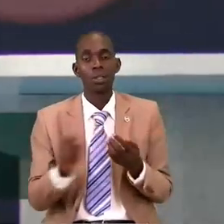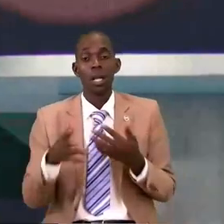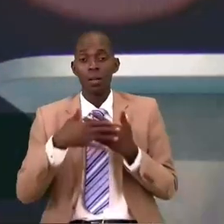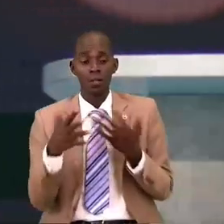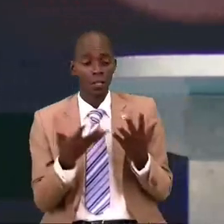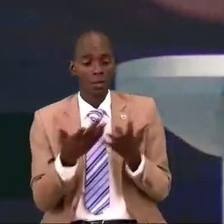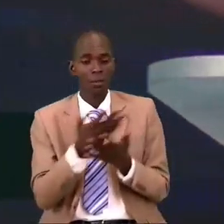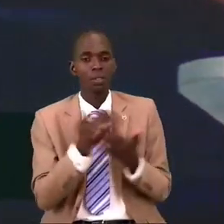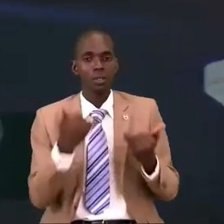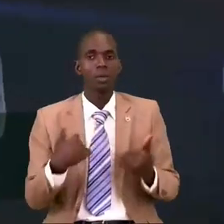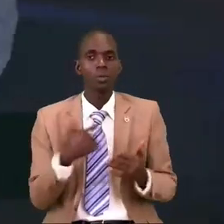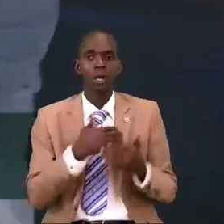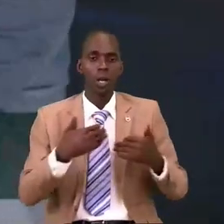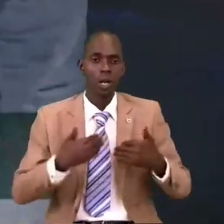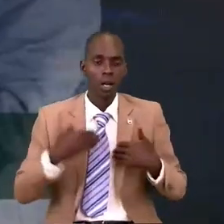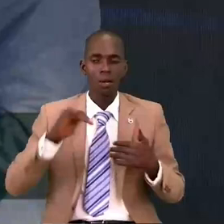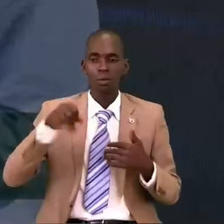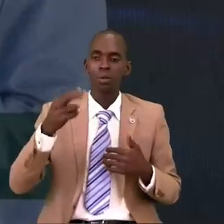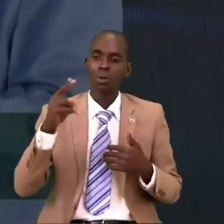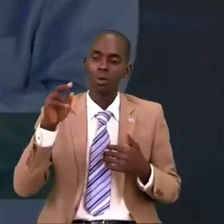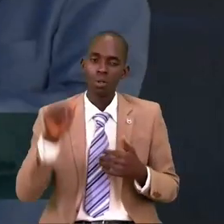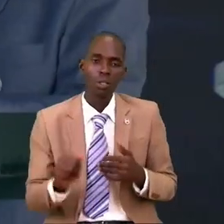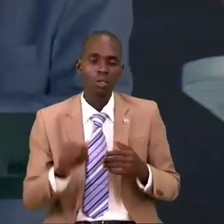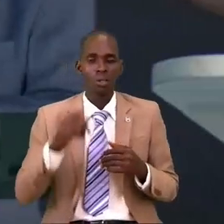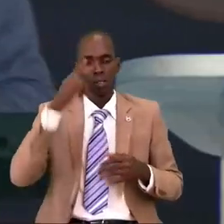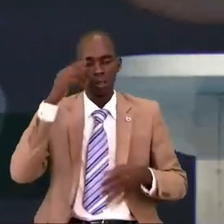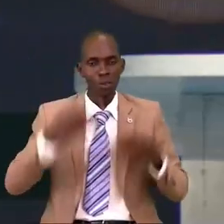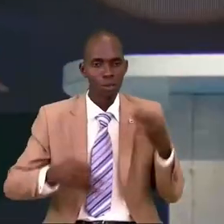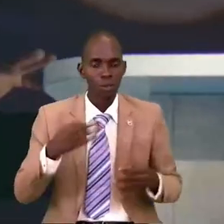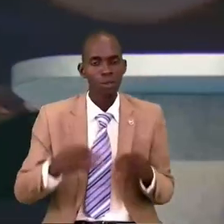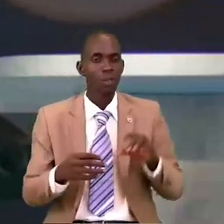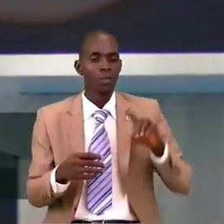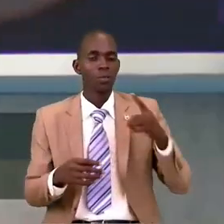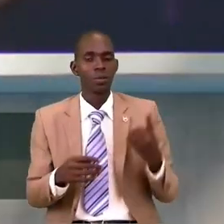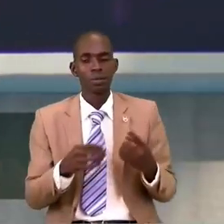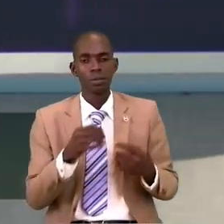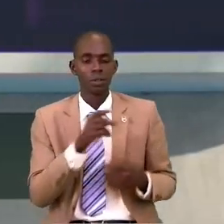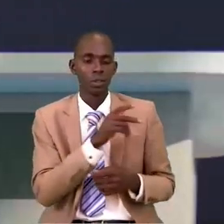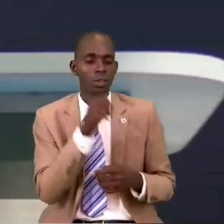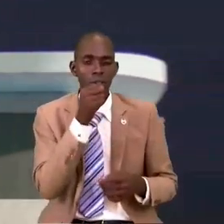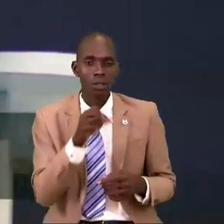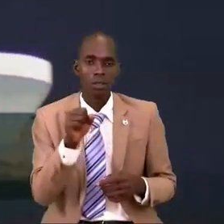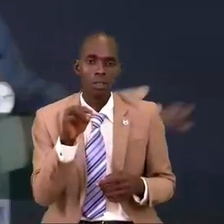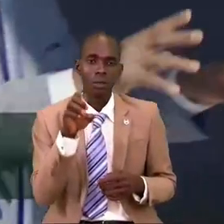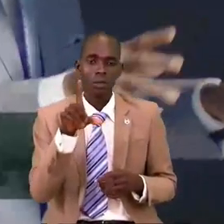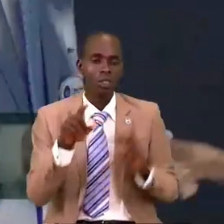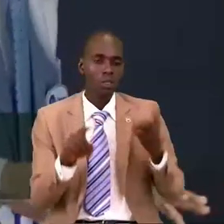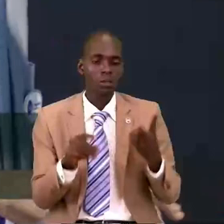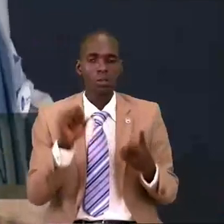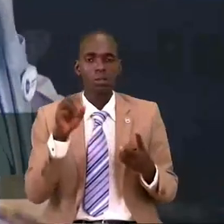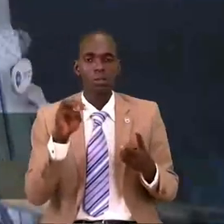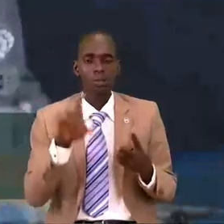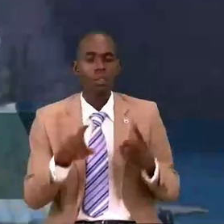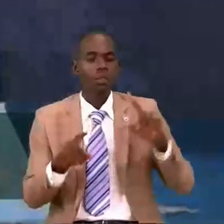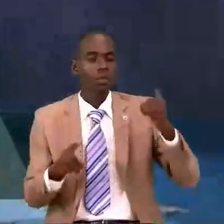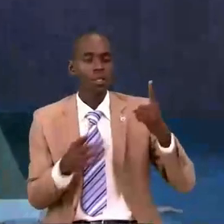1 Roi, 2 Rois, 1 Chronique, 2 Chroniques. Et maintenant, nous avons Ezra, Néhémie, nous avons